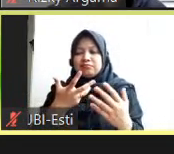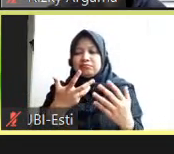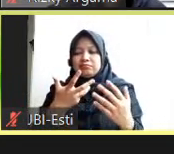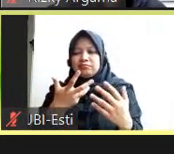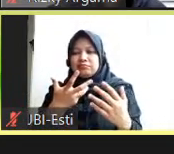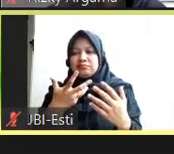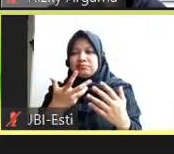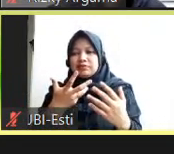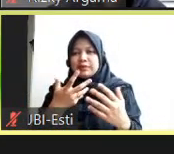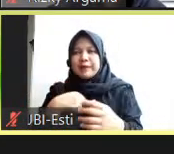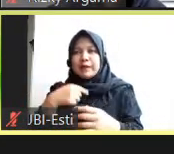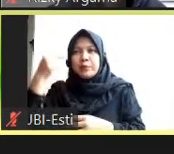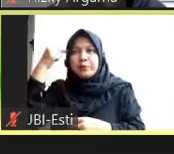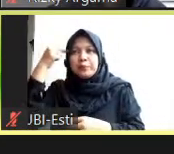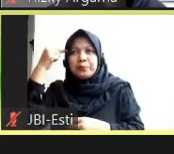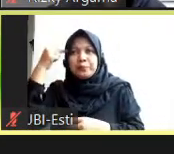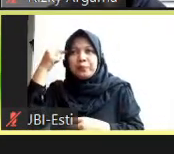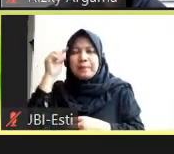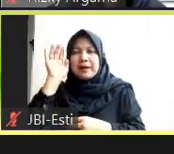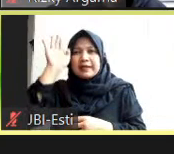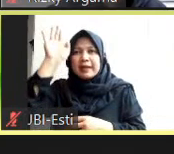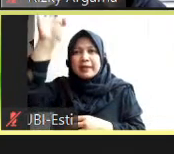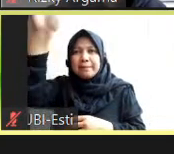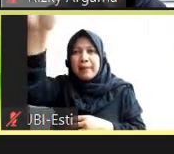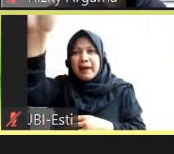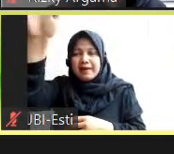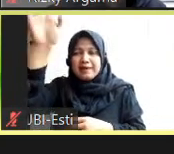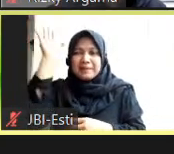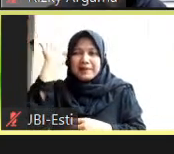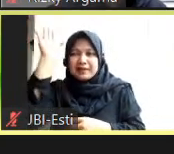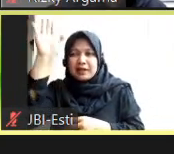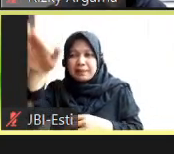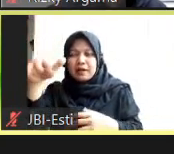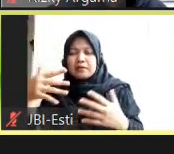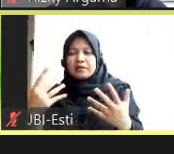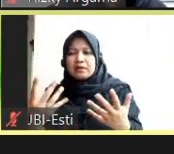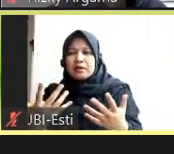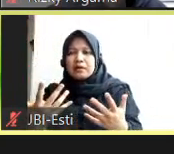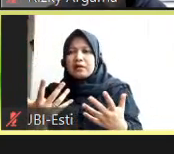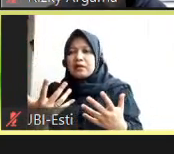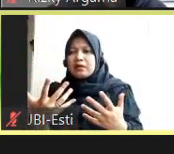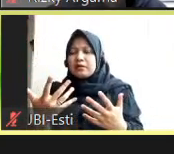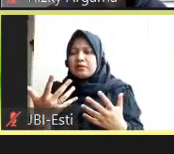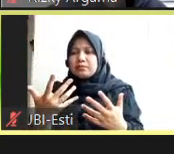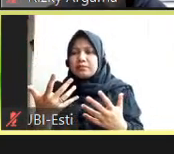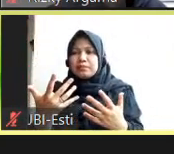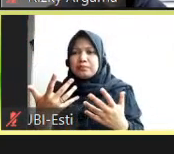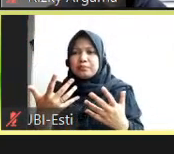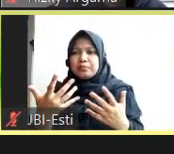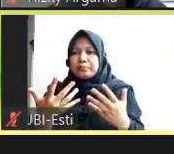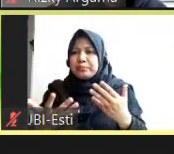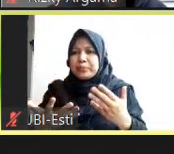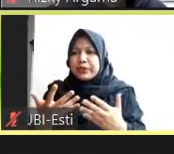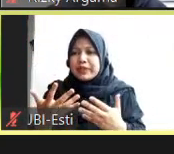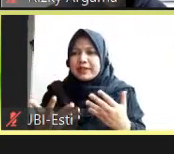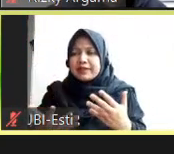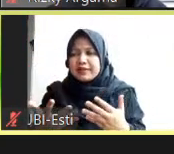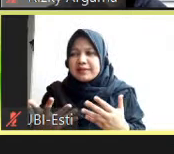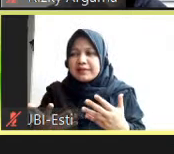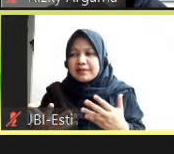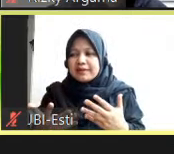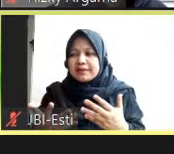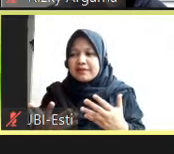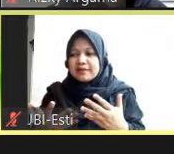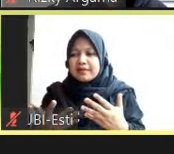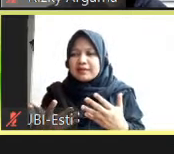masa depan ini tentu tolak ukurnya harus banyak sekali dan sangat mungkin seringan meleset gitu